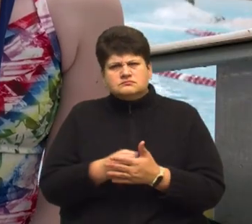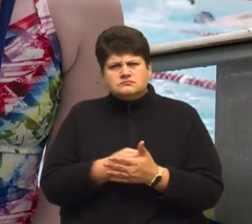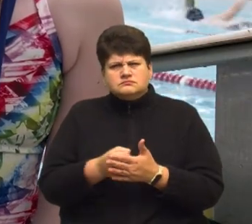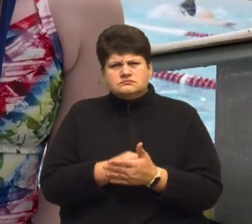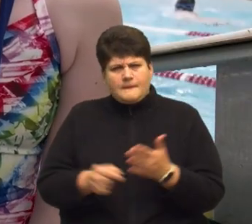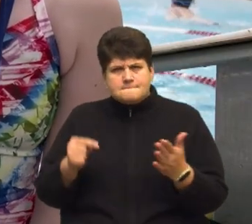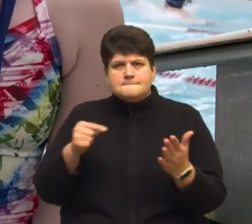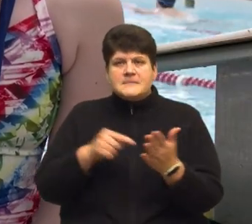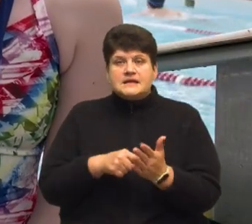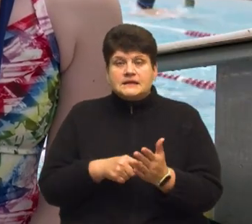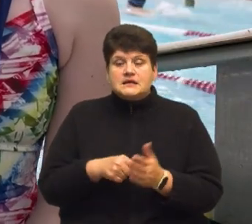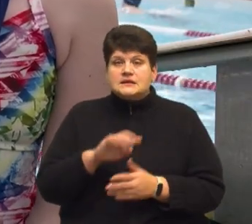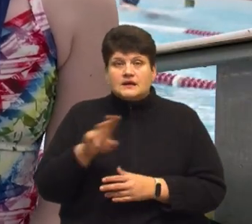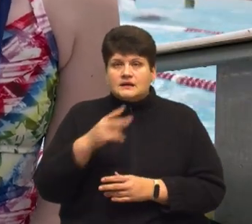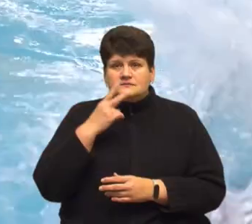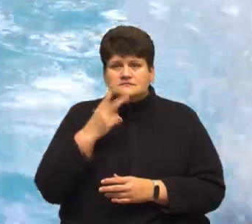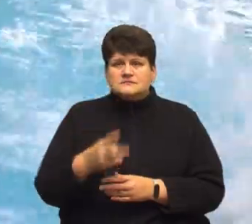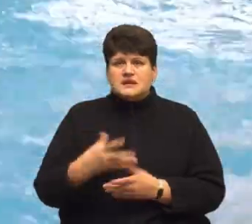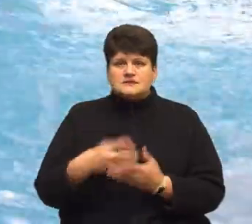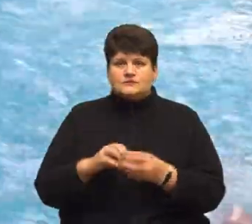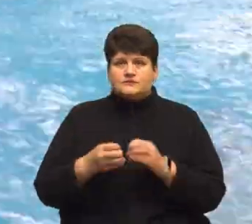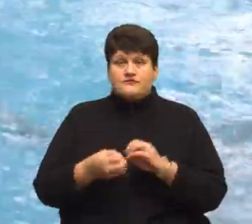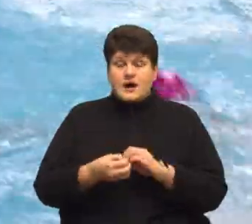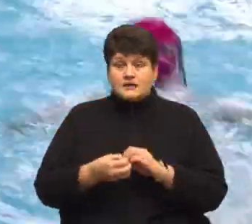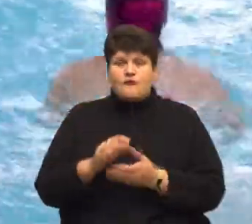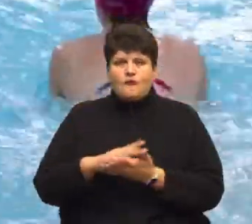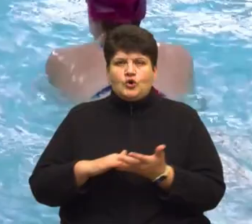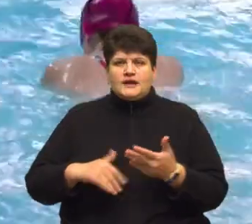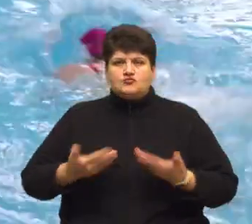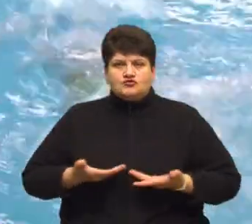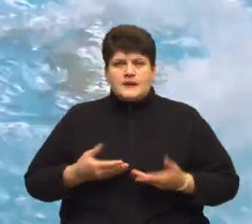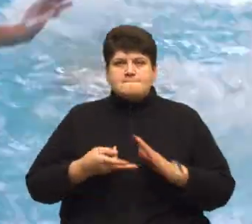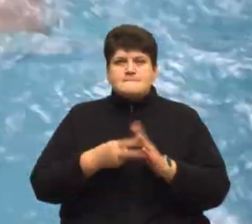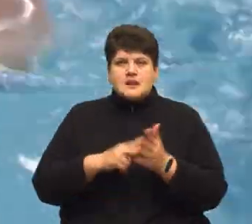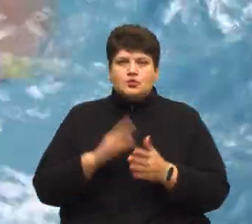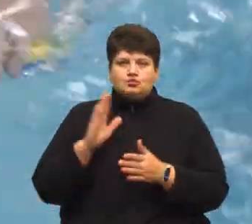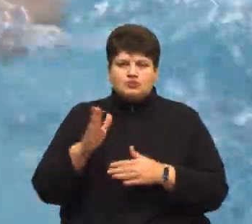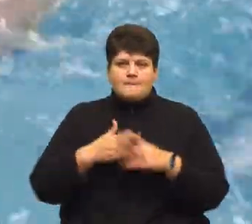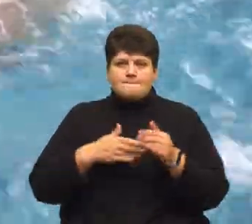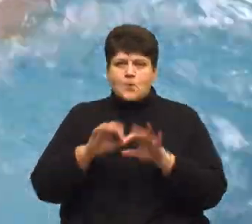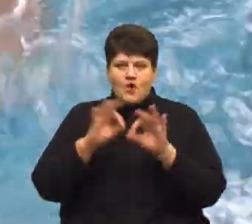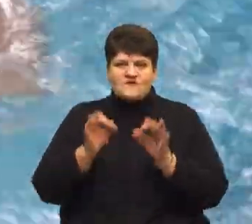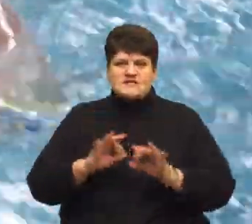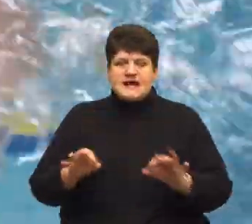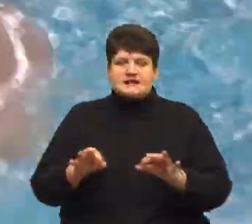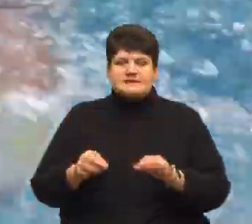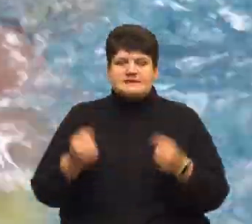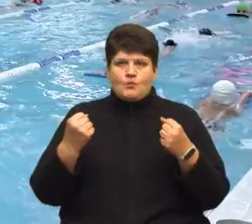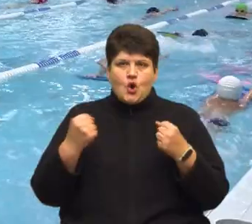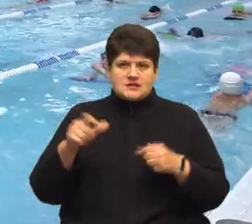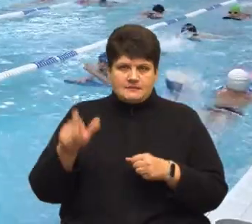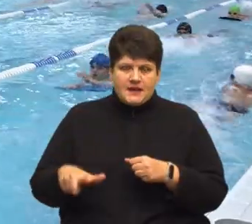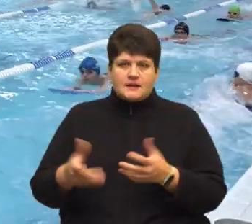вони не зважають на свої вади в подальшому житті я планую стати професіональною спортсменкою Приймати участь в